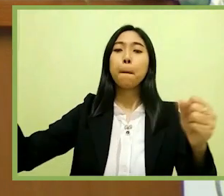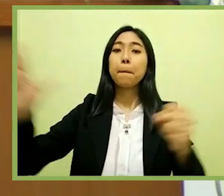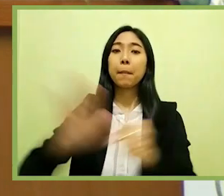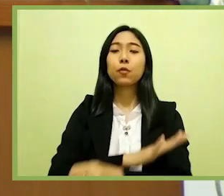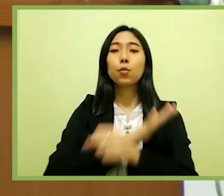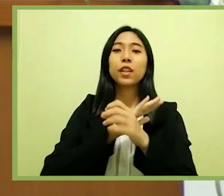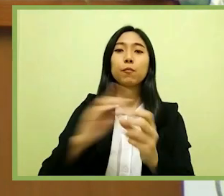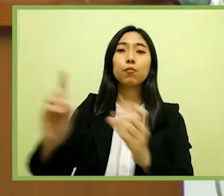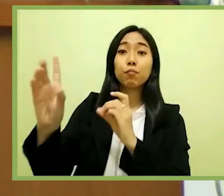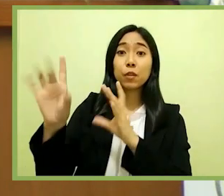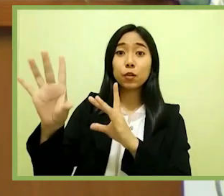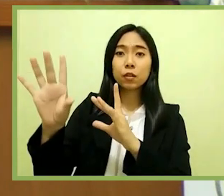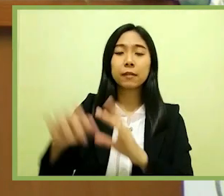rasul